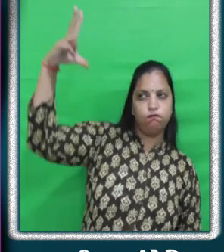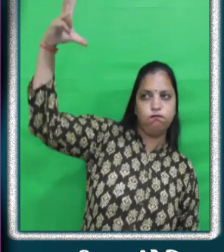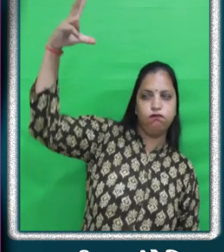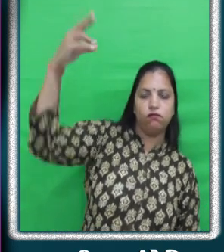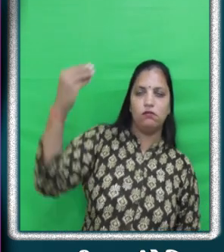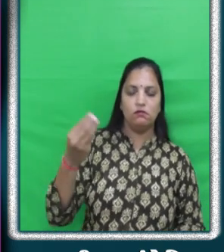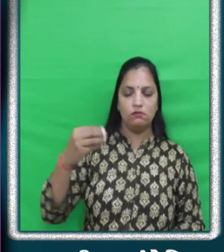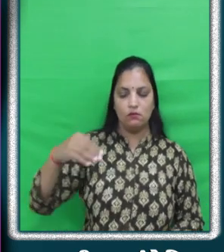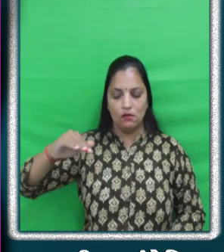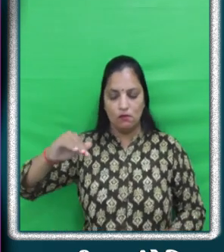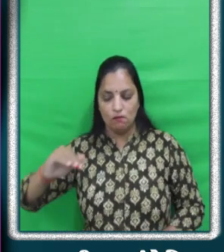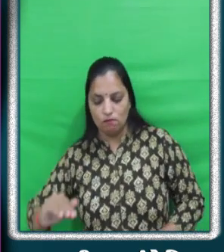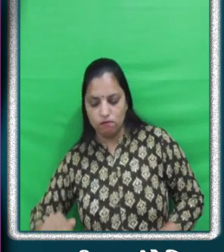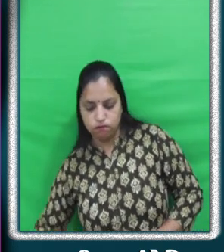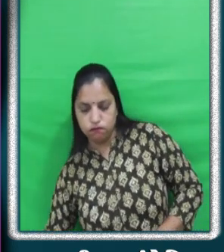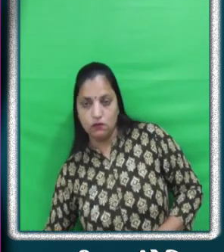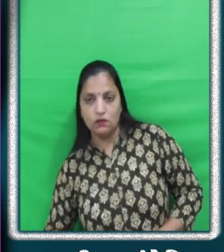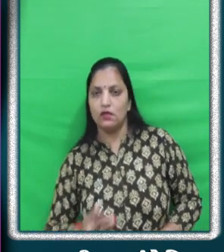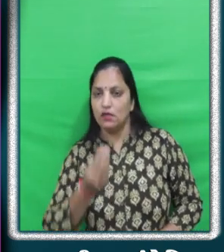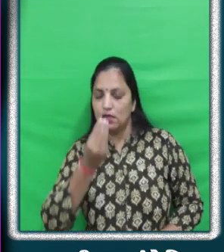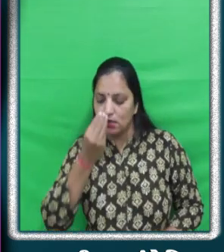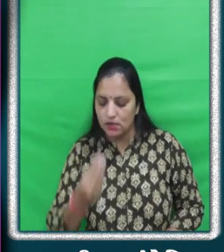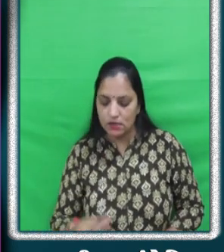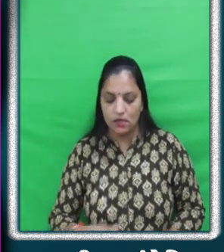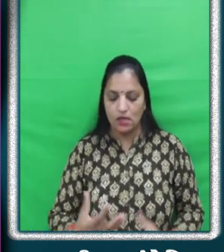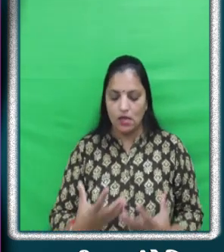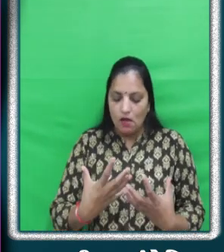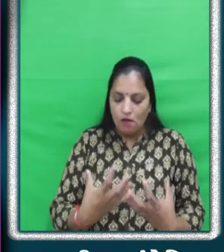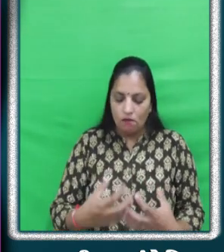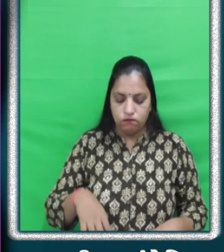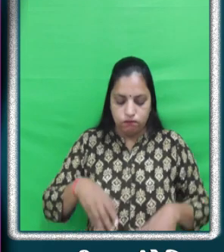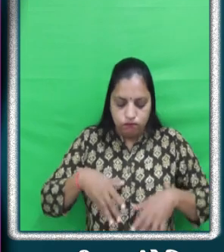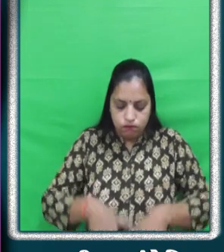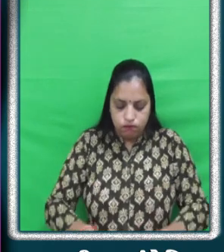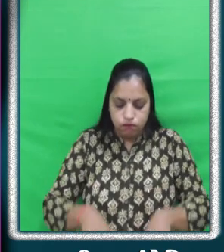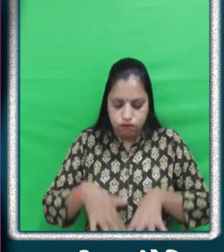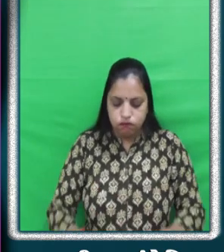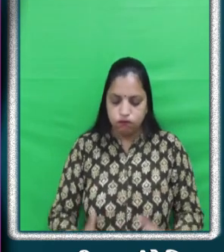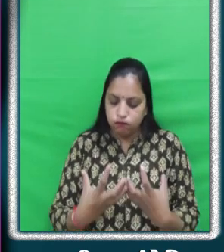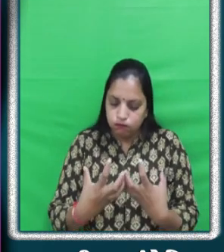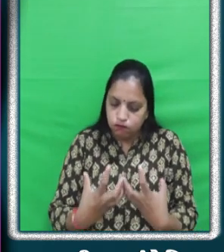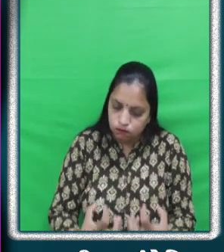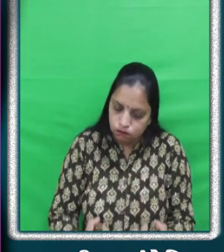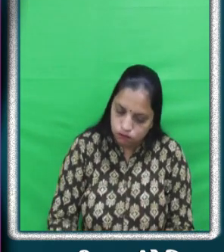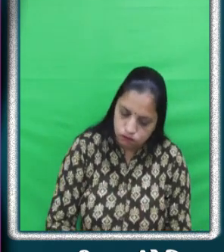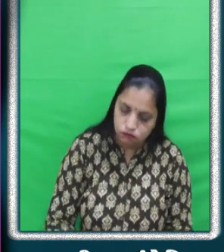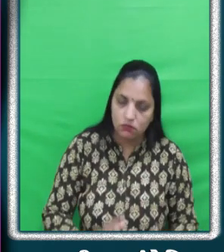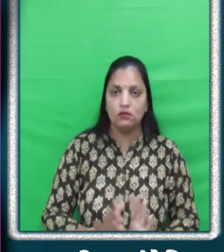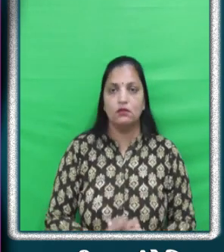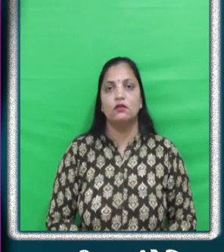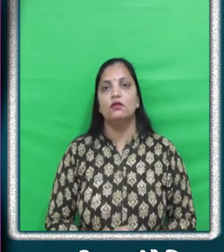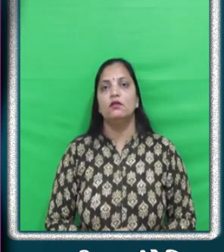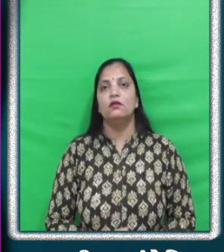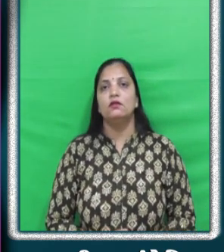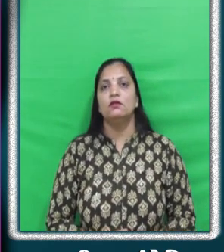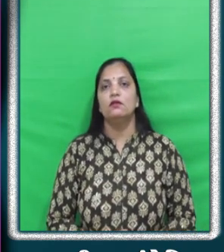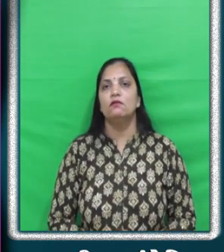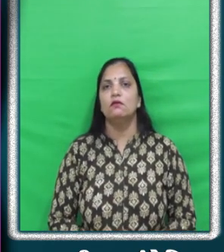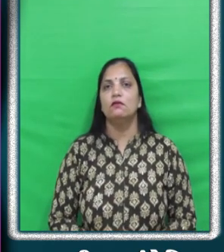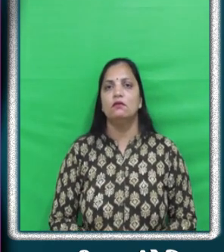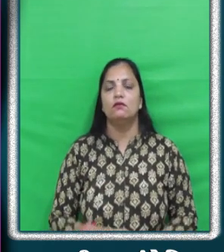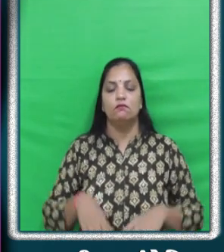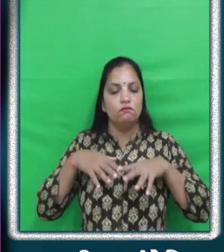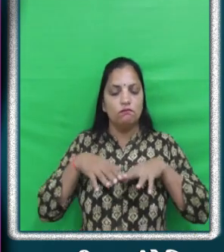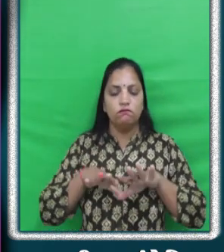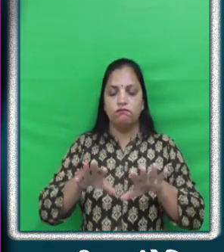તો જે વનસ્પતિ નીચી હોય છે તે તો આસાનીથી મૂળ દ્વારા પાણીનું કે આ બધા ખનિજ ક્ષારોનું શોષણ થયું છે તેને